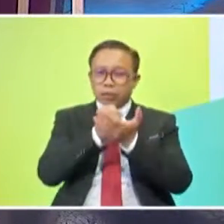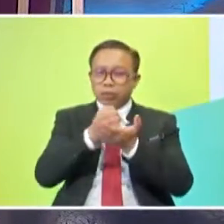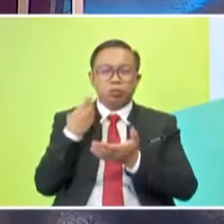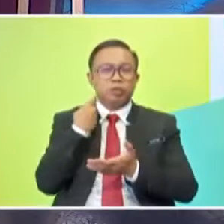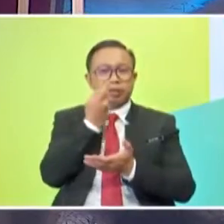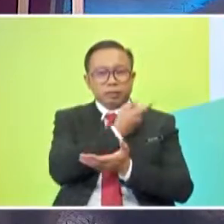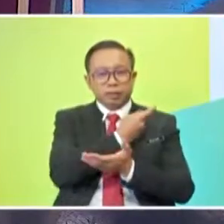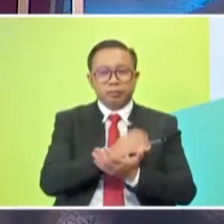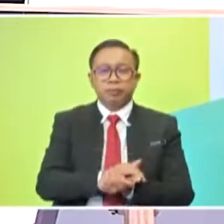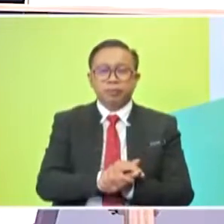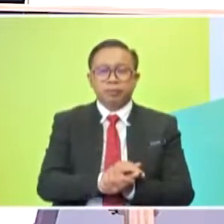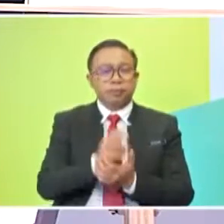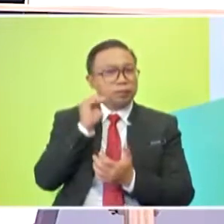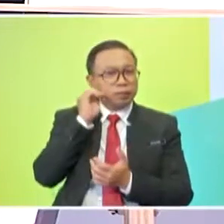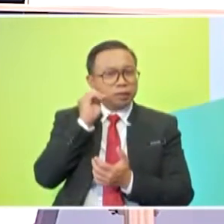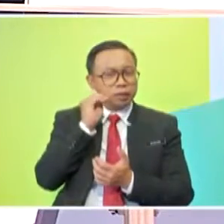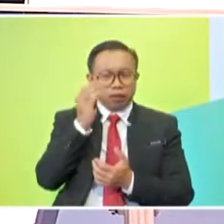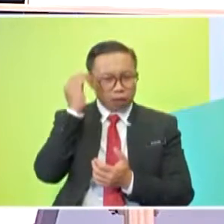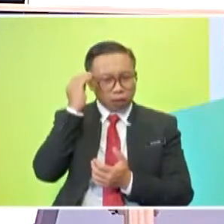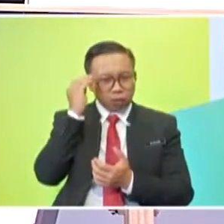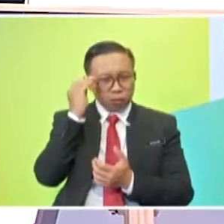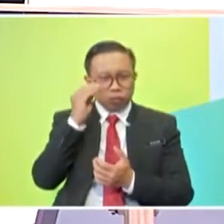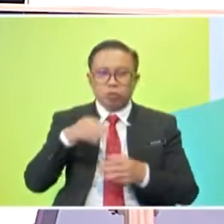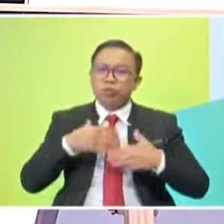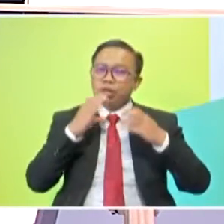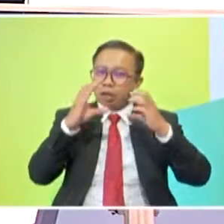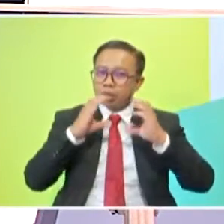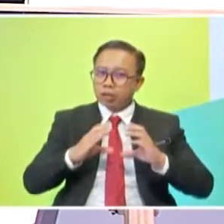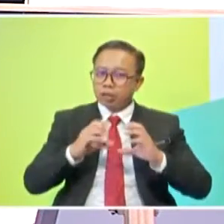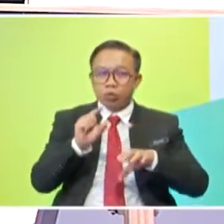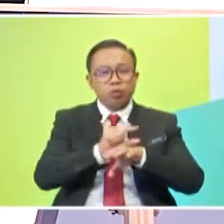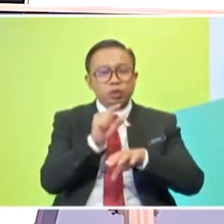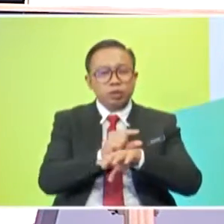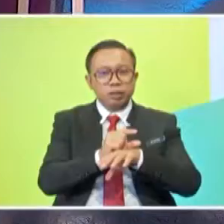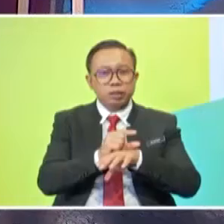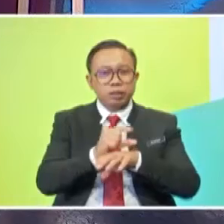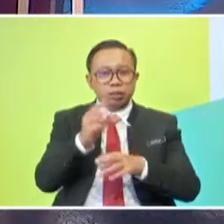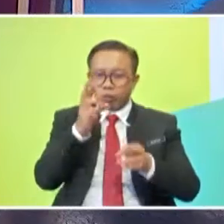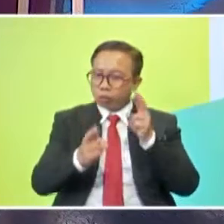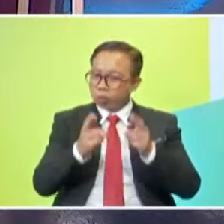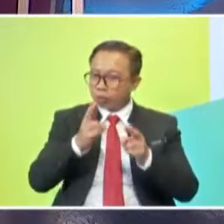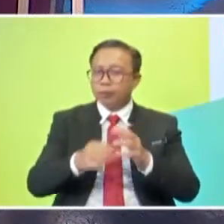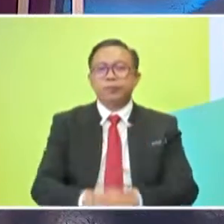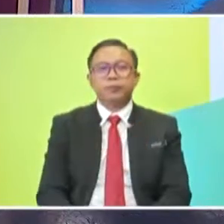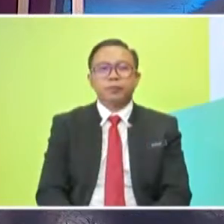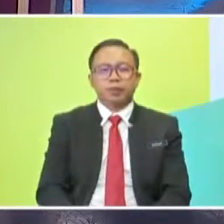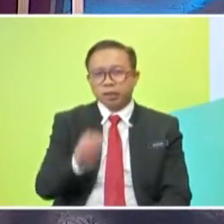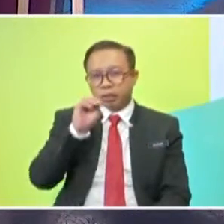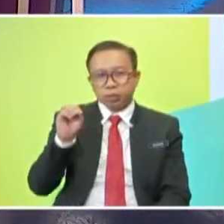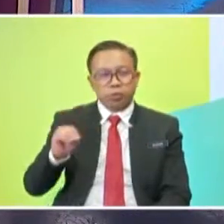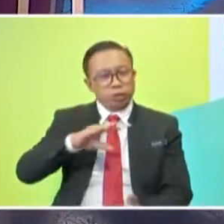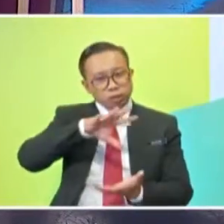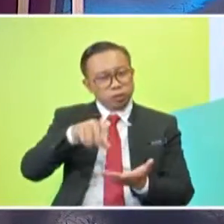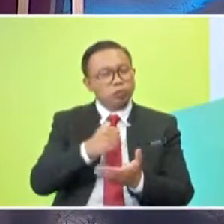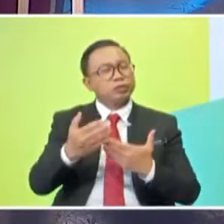ah Mirana tahu tak macam mana cara kita buat pampam nih bersamanya cari Tego Oke mode-mode semua sangat